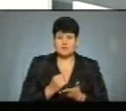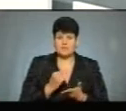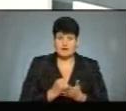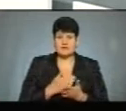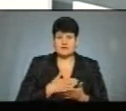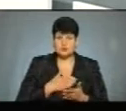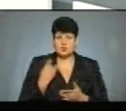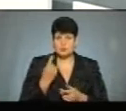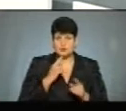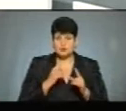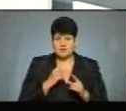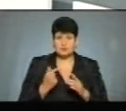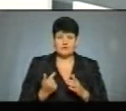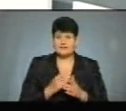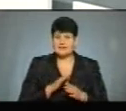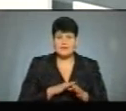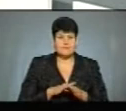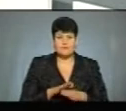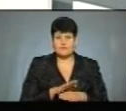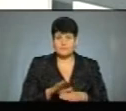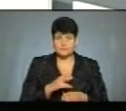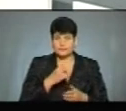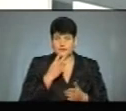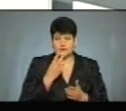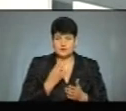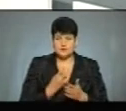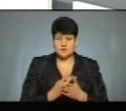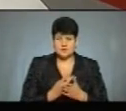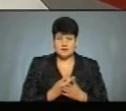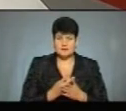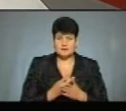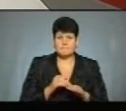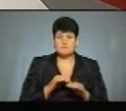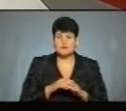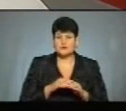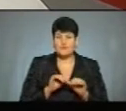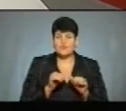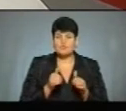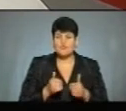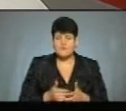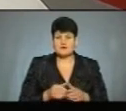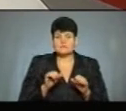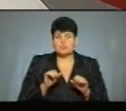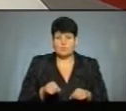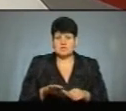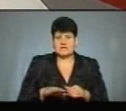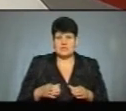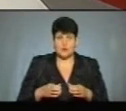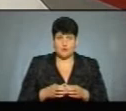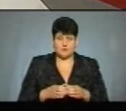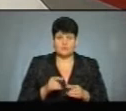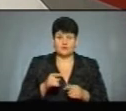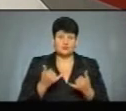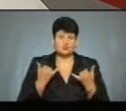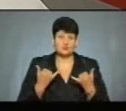обласною радою, він знову ж таки не в повній мірі відображає методику формування спроможних територіальних громад. Тому, власне,